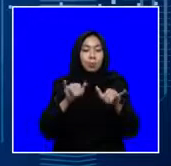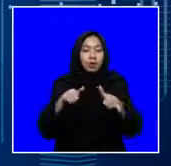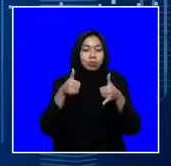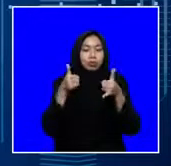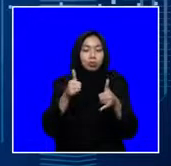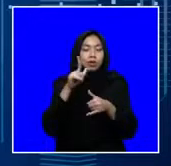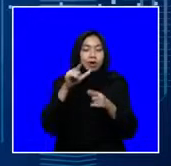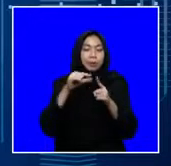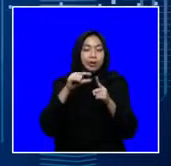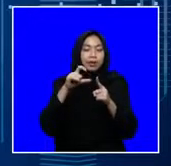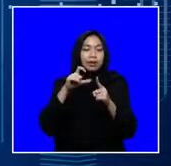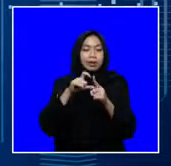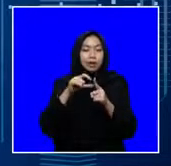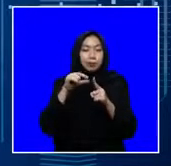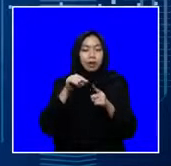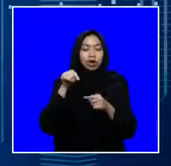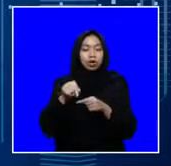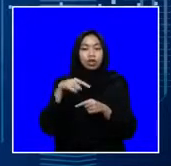beasiswa